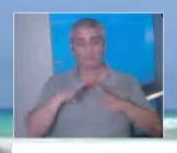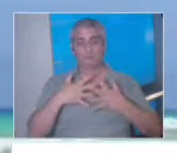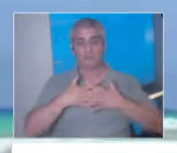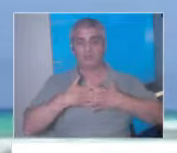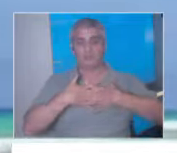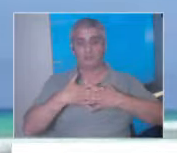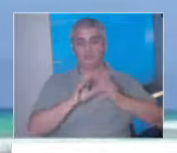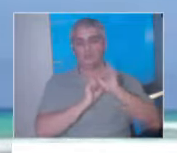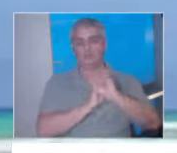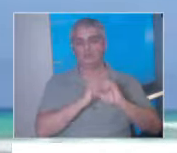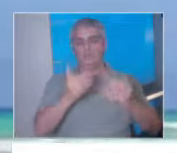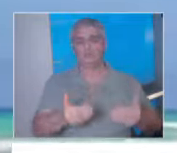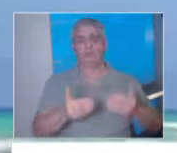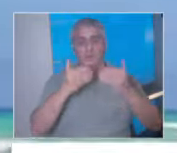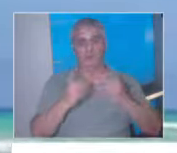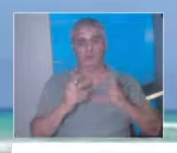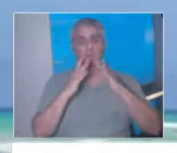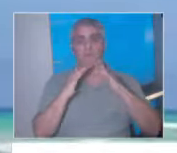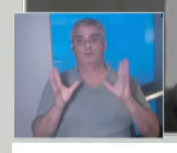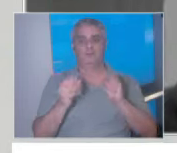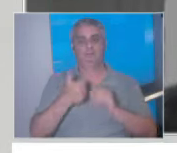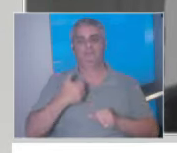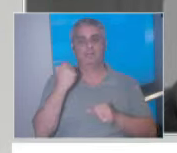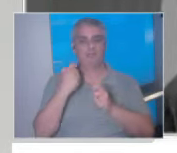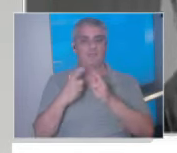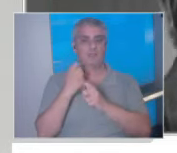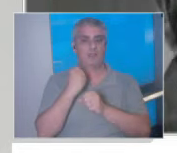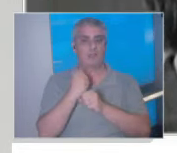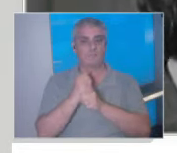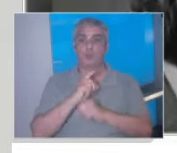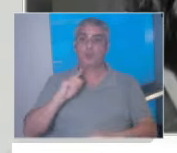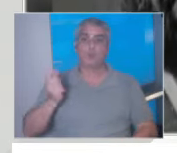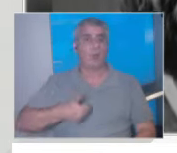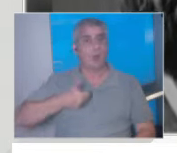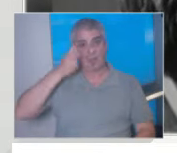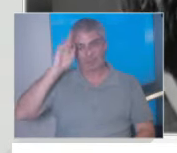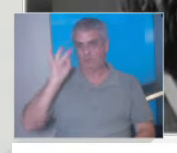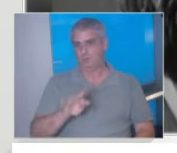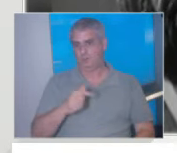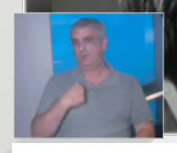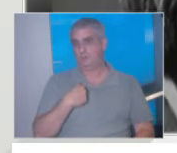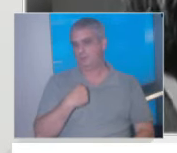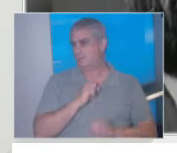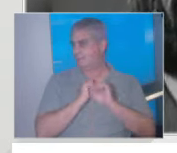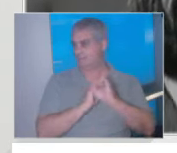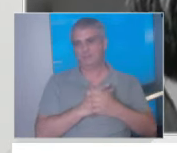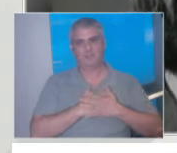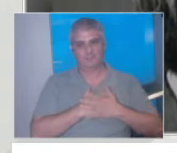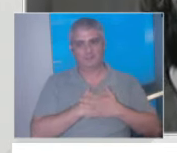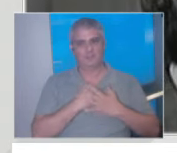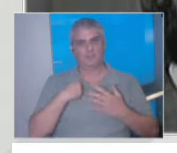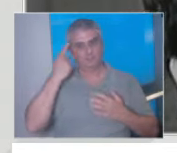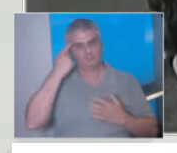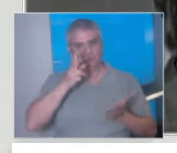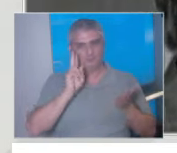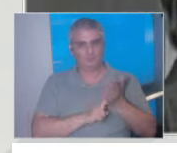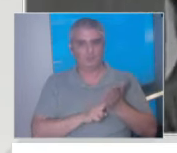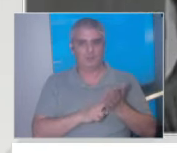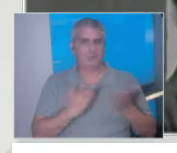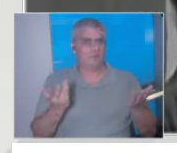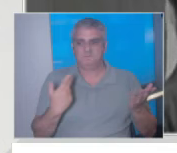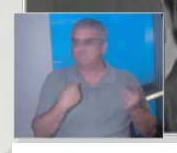אחדות שתמך ביציאה מלבנון, יחד עם שרי העבודה. כל שרי הליכוד התנגדו, אני כמובן תמכתי עם זה בכל ליבי, כי חשבתי שהוא צודק, לא היה